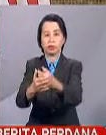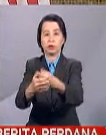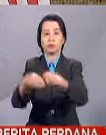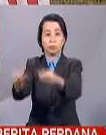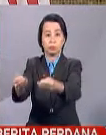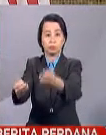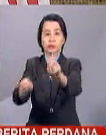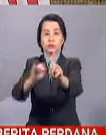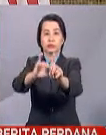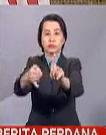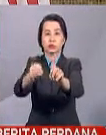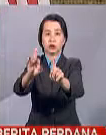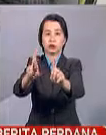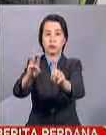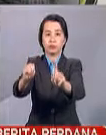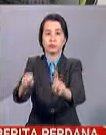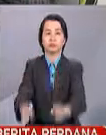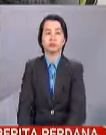juta